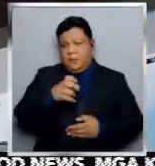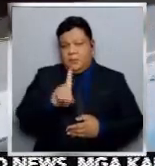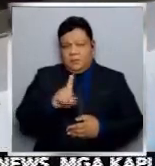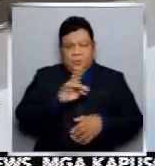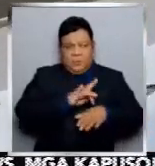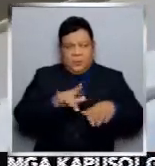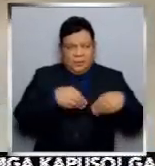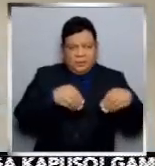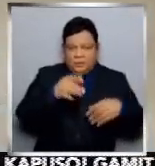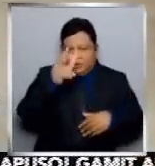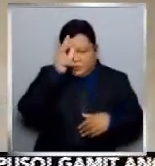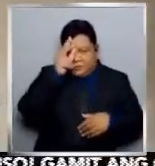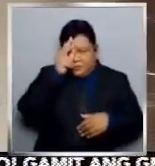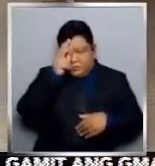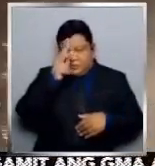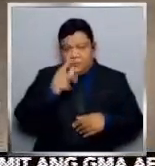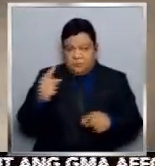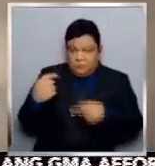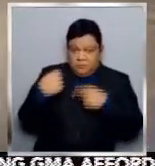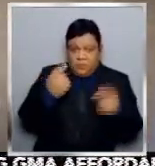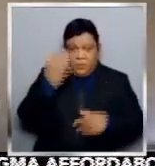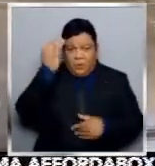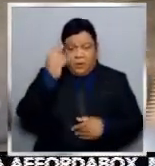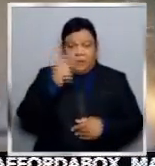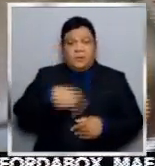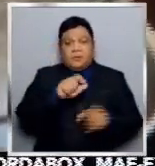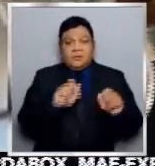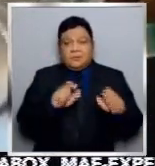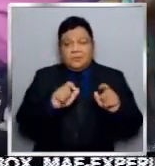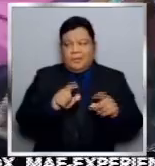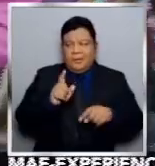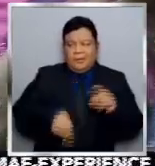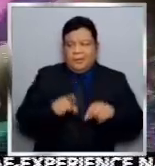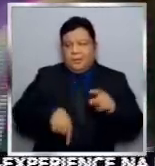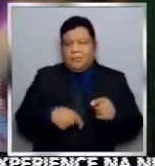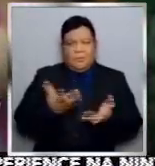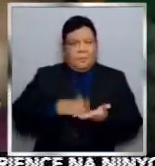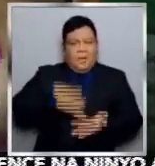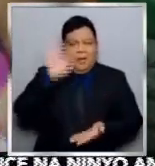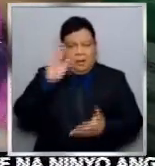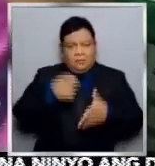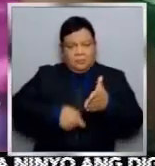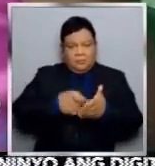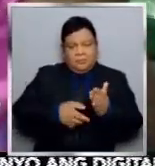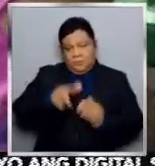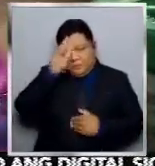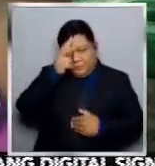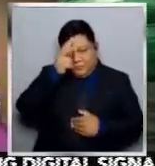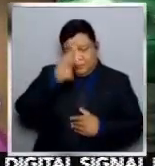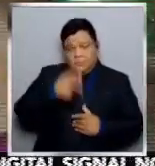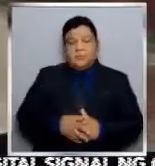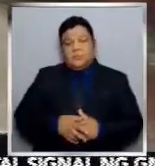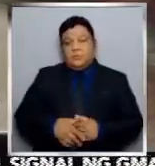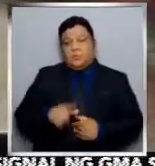doon dahil hindi na raw kinakaya ng mga nagtitinda ang mataas na presyo ng manok. 173 hanggang